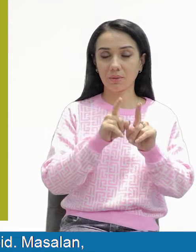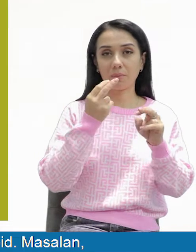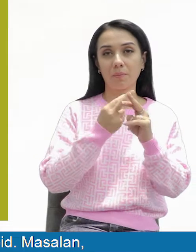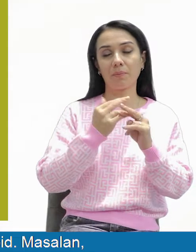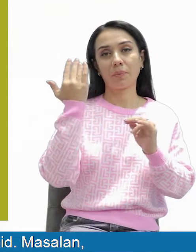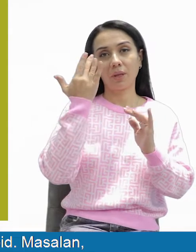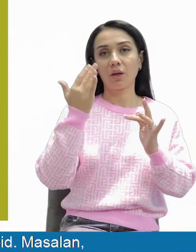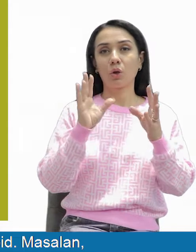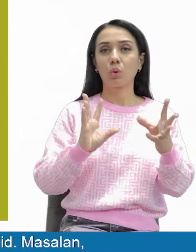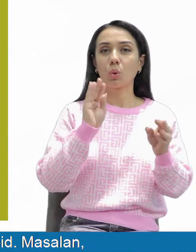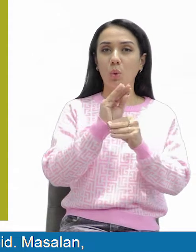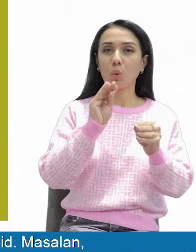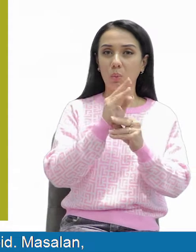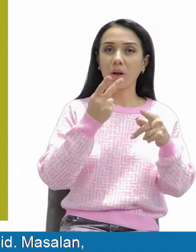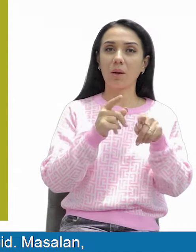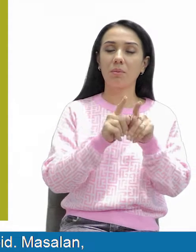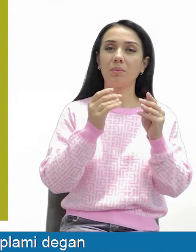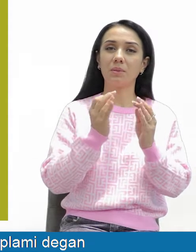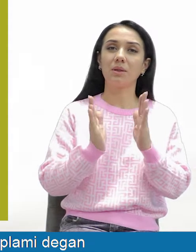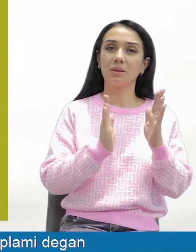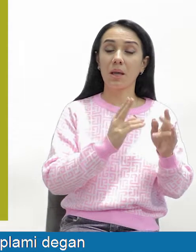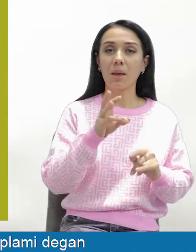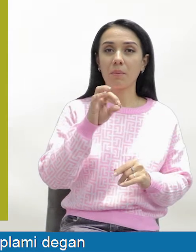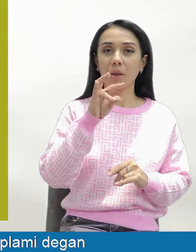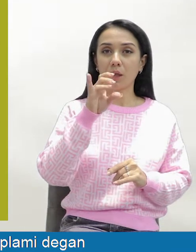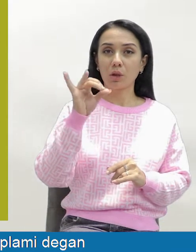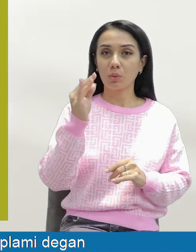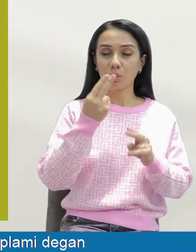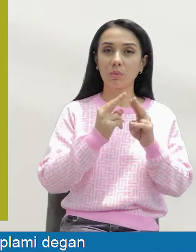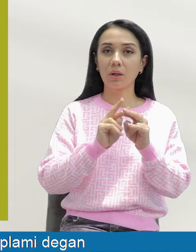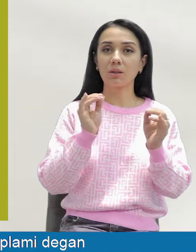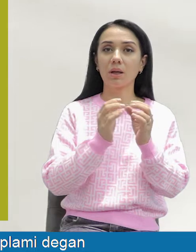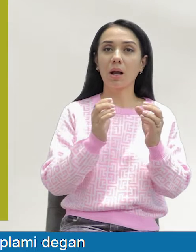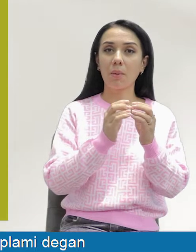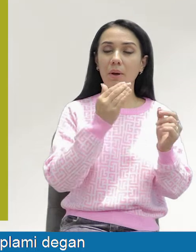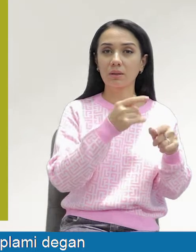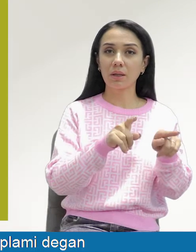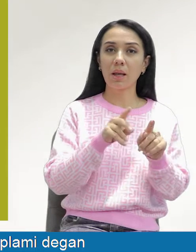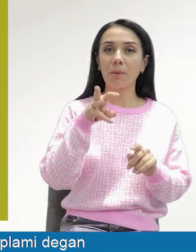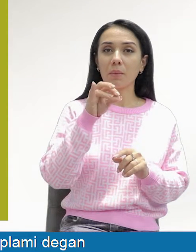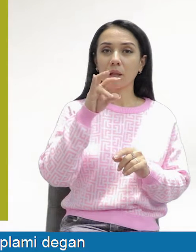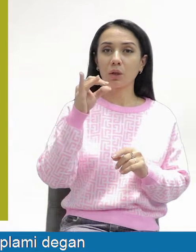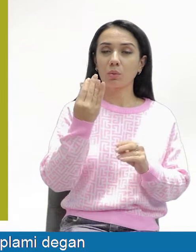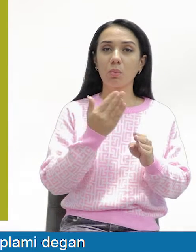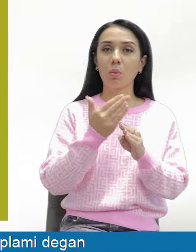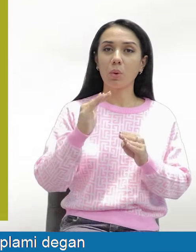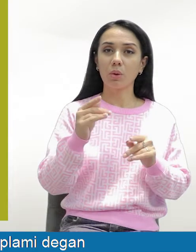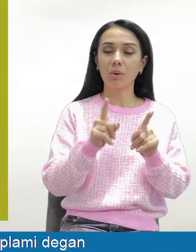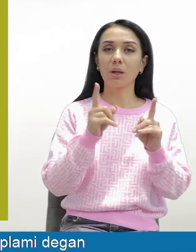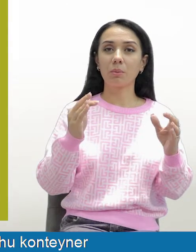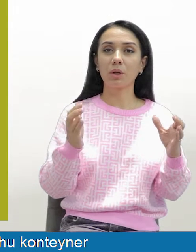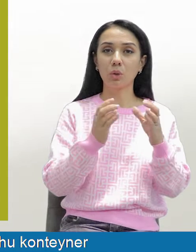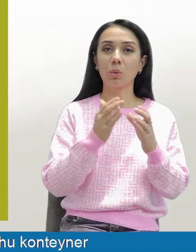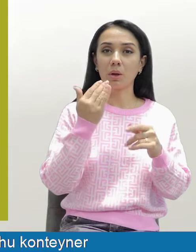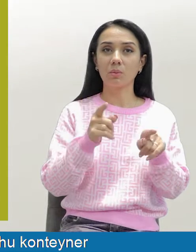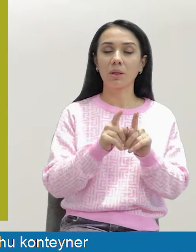shunaqa to'plam, shunga oid. Masalan, menyuda bu narsa komandalar, ya'ni menyudagi bo'limlarni to'plami